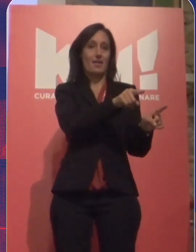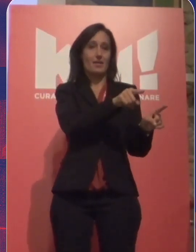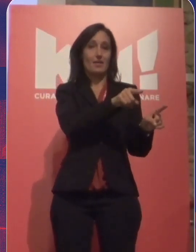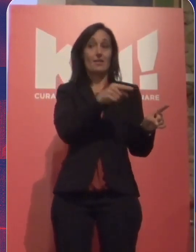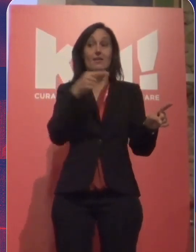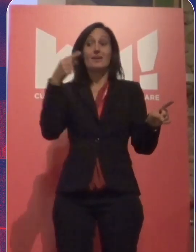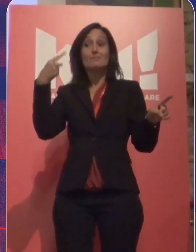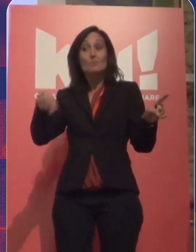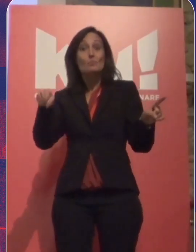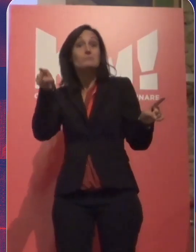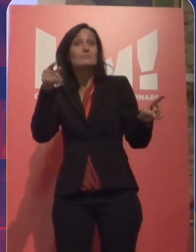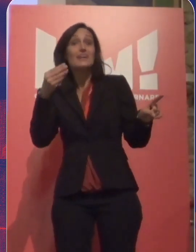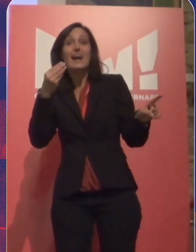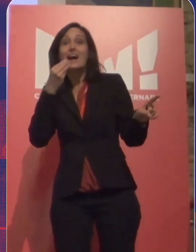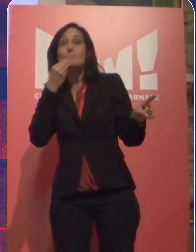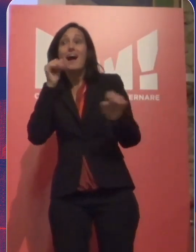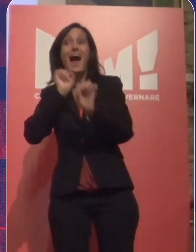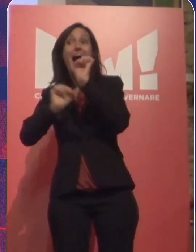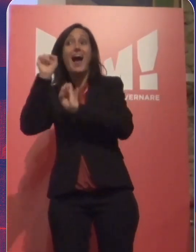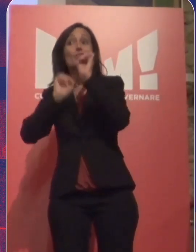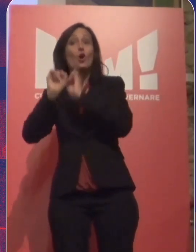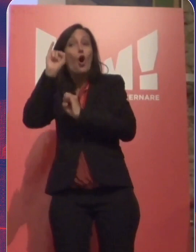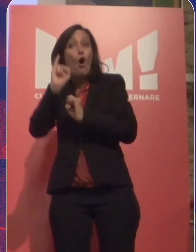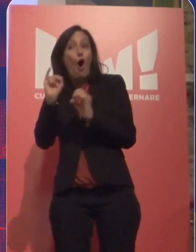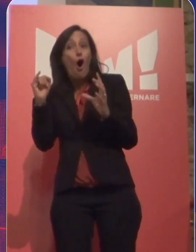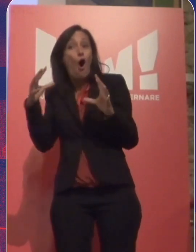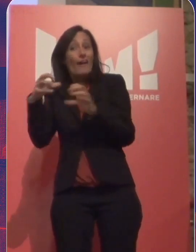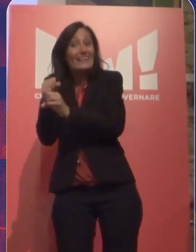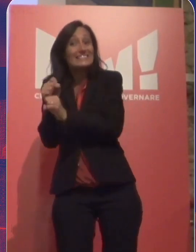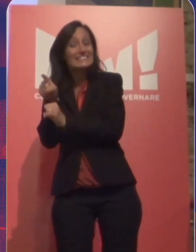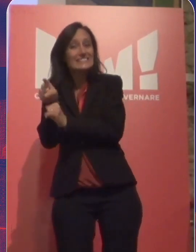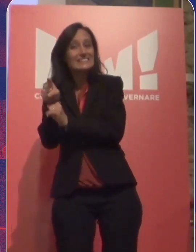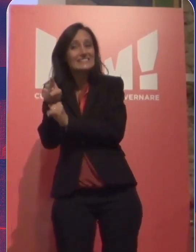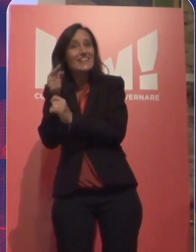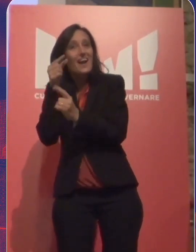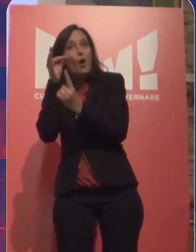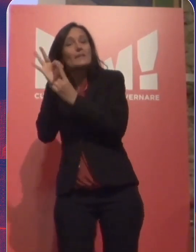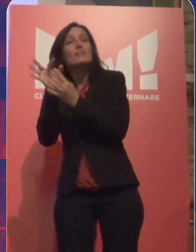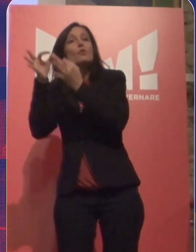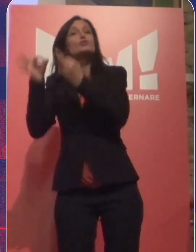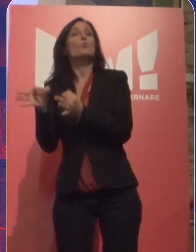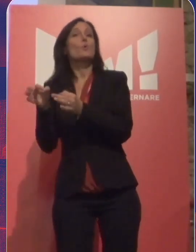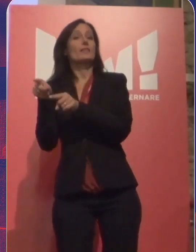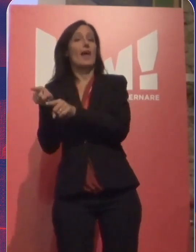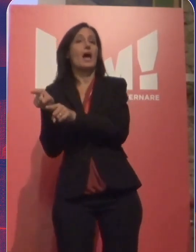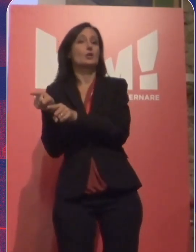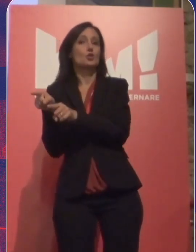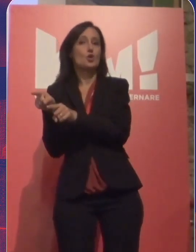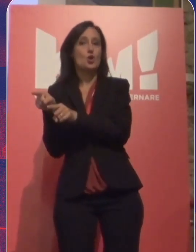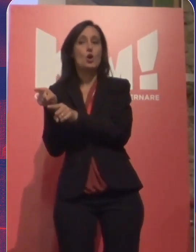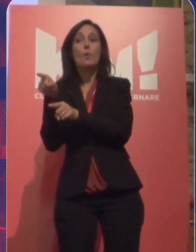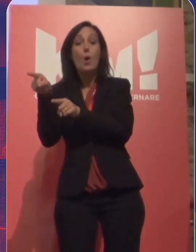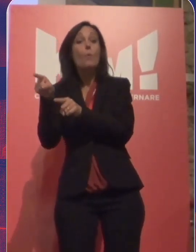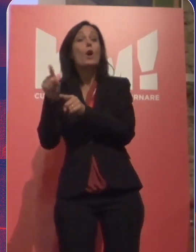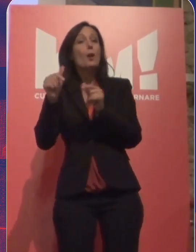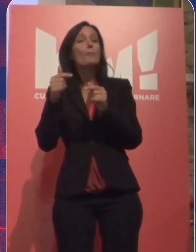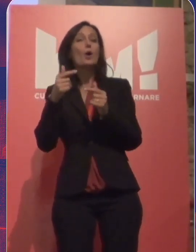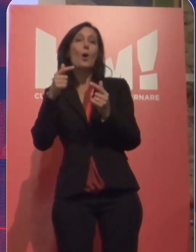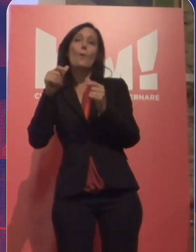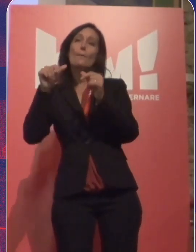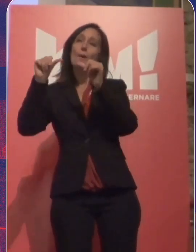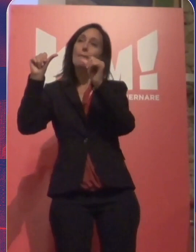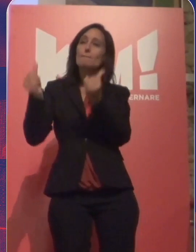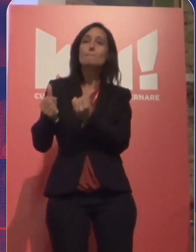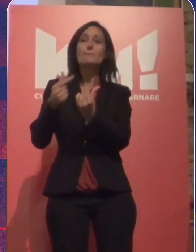cioè sì ed è estetici data e si manifesta solo come una pratica di